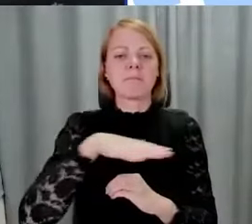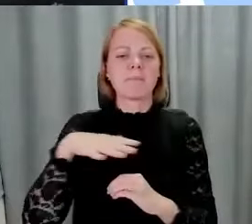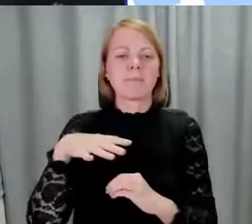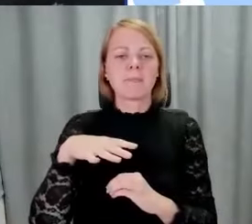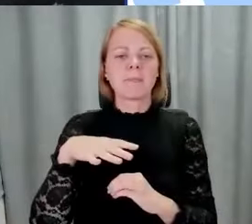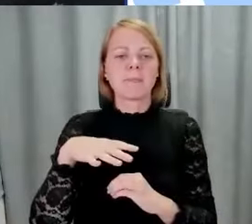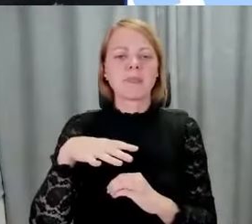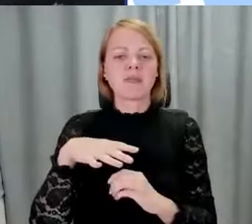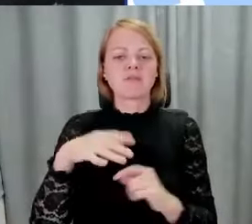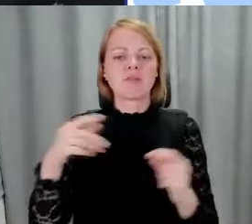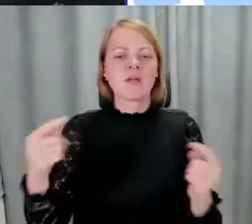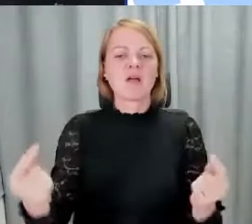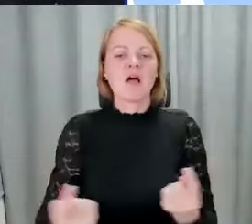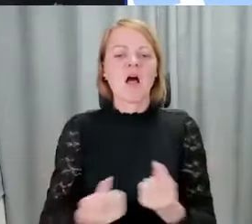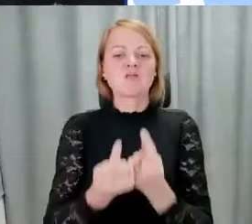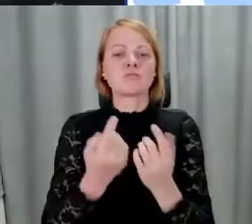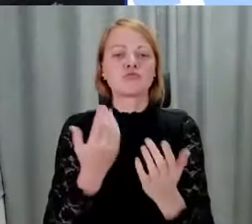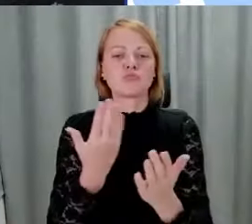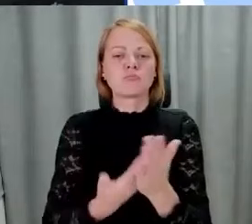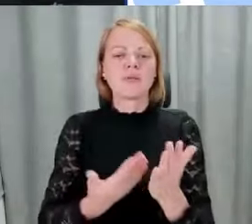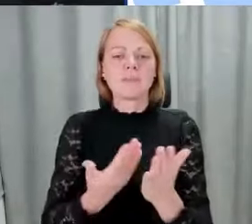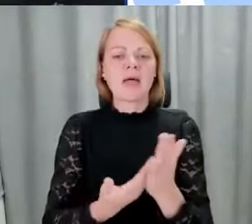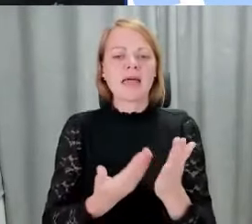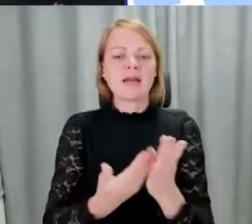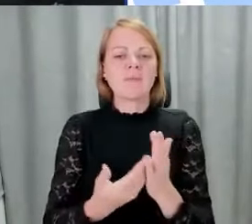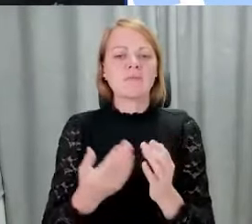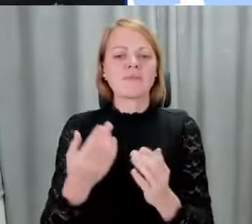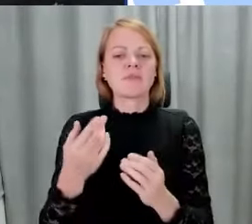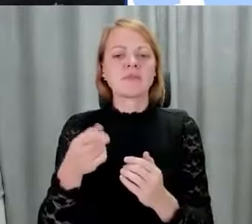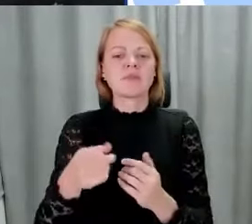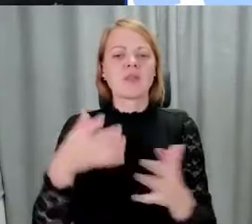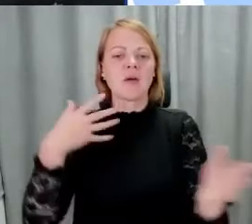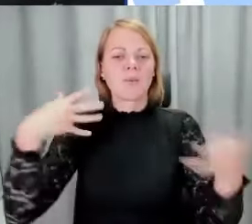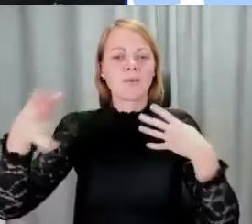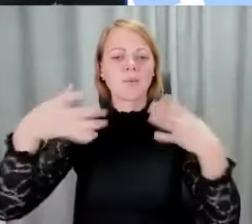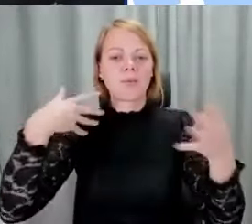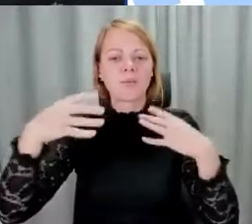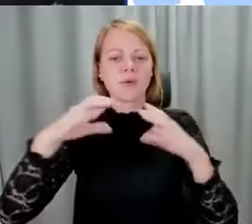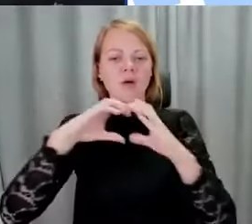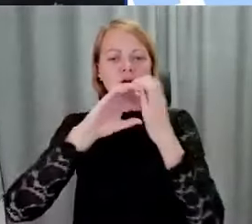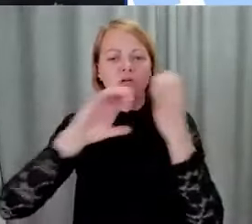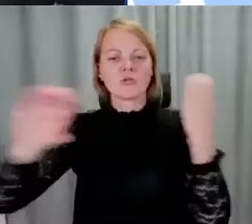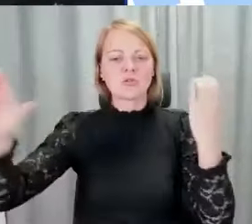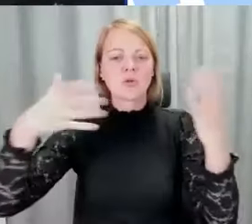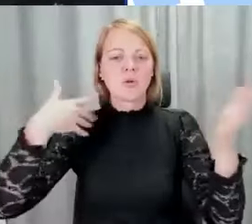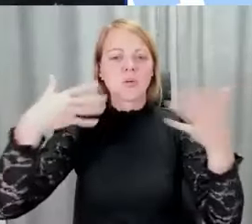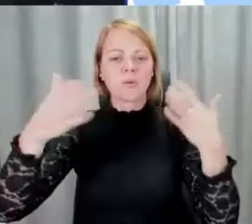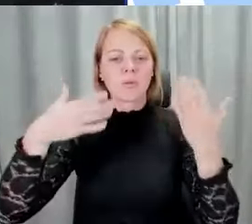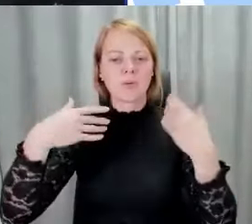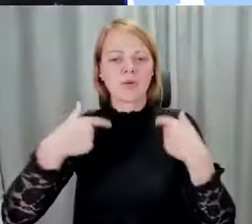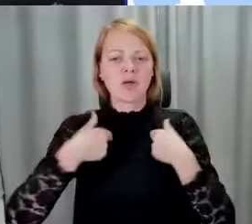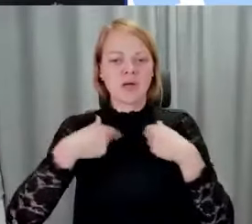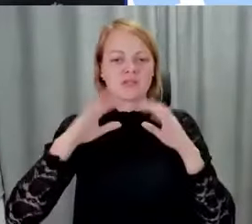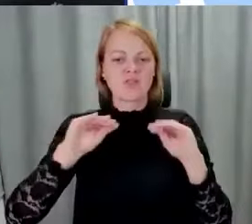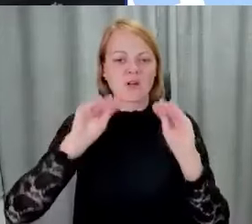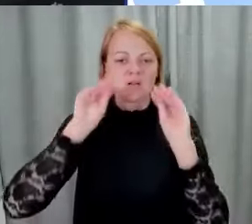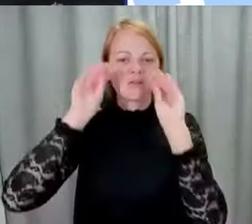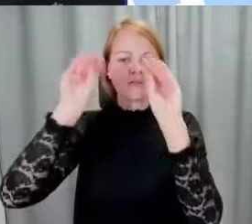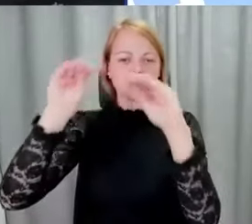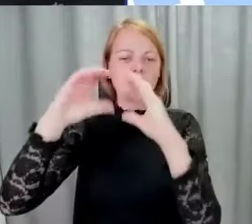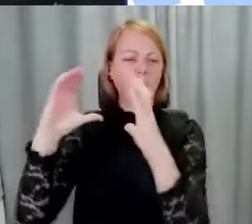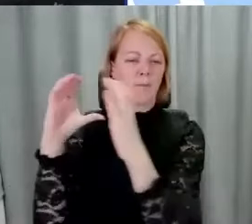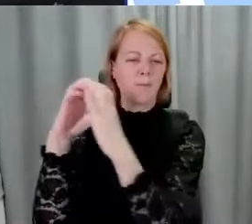atbilstošu somu, piemēram, ir. Tātad gaisa ventilācijas šahtā es arī drīkstu novietot cilvēku. Nē, varamu. Jūs